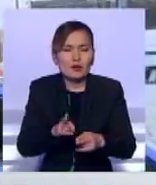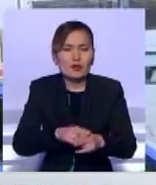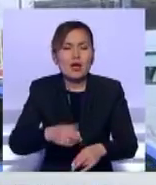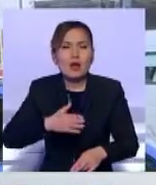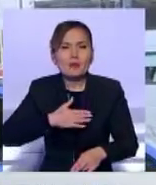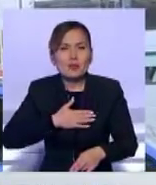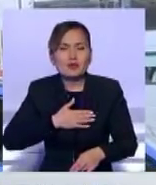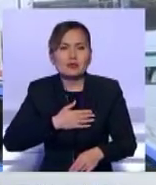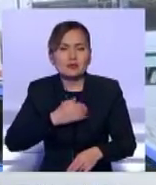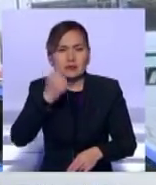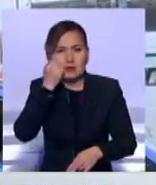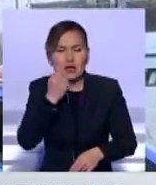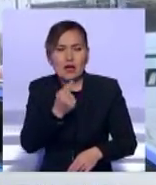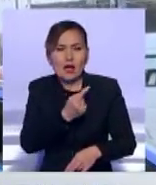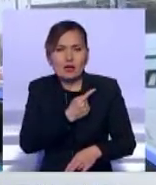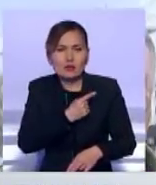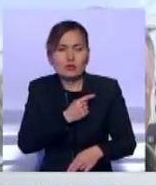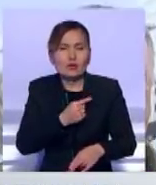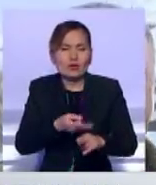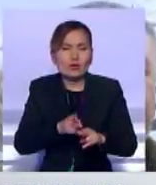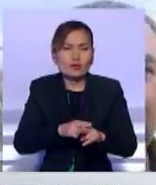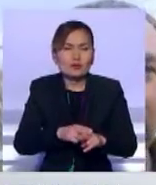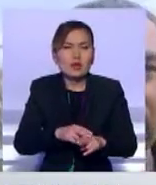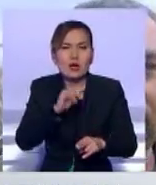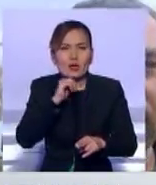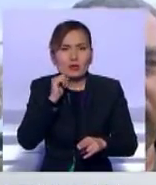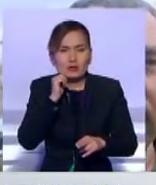бар күш жігерімізді салуымыз қажет.